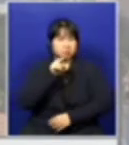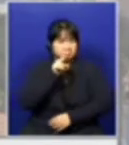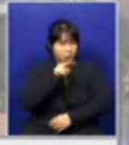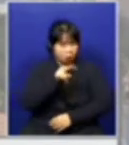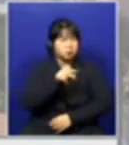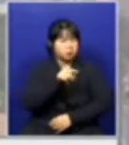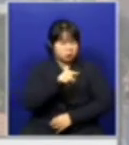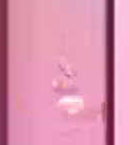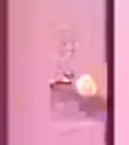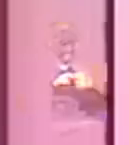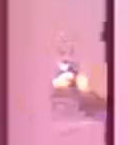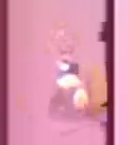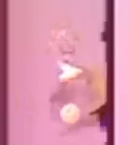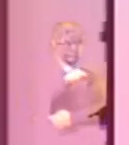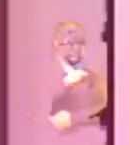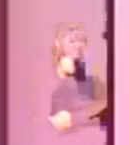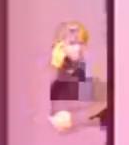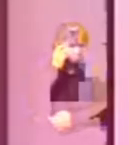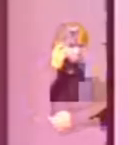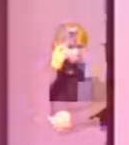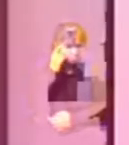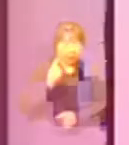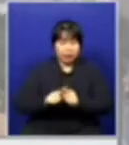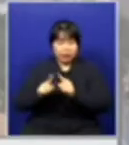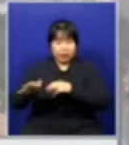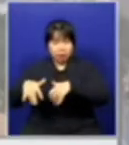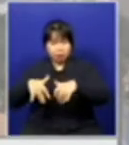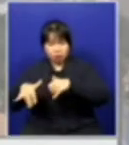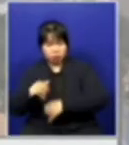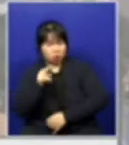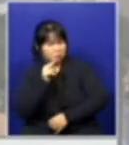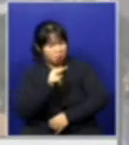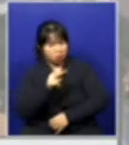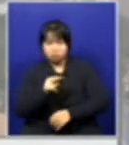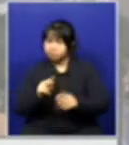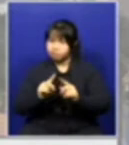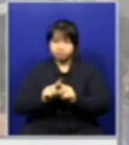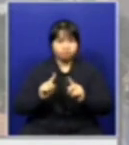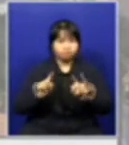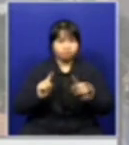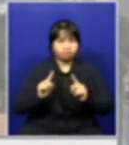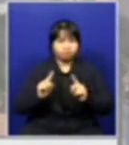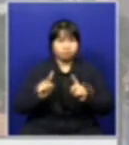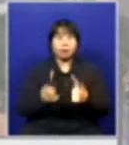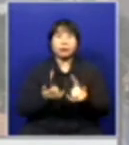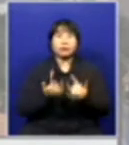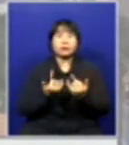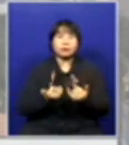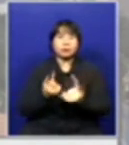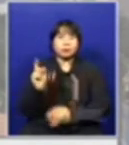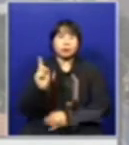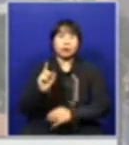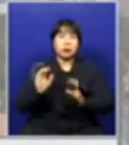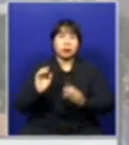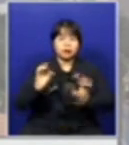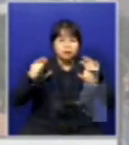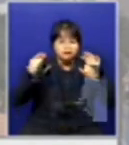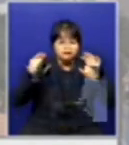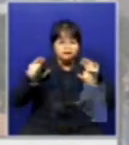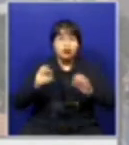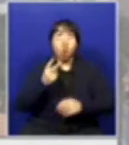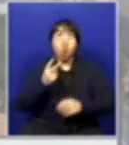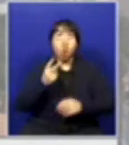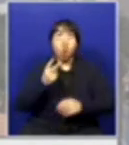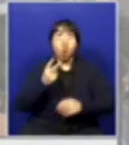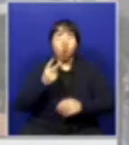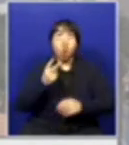งในขณะที่ประชาชนมองก็จะเป็นอีกอย่างนึงเพราะฉะนั้นตรงนี้รัฐบาลต้องมองปัญหาให้ชัดเ